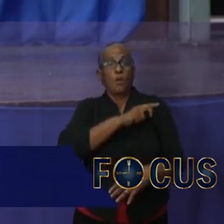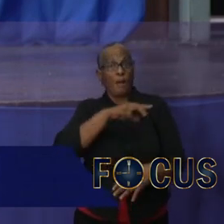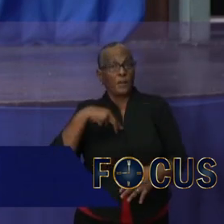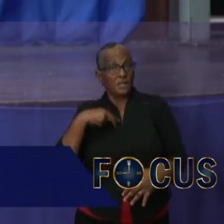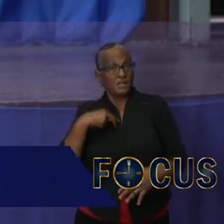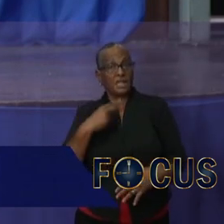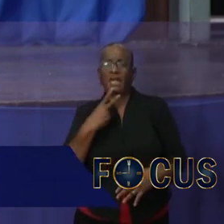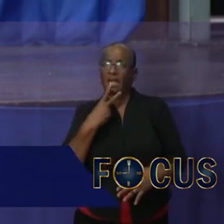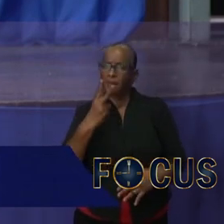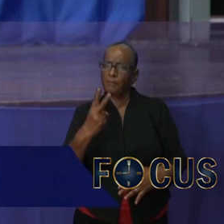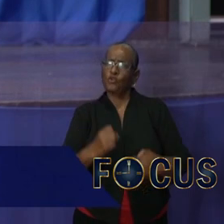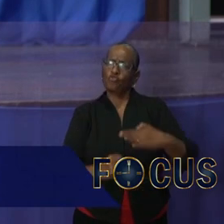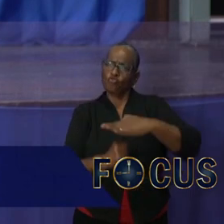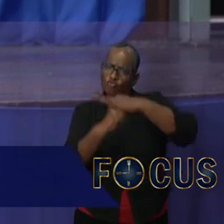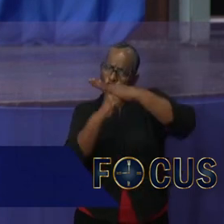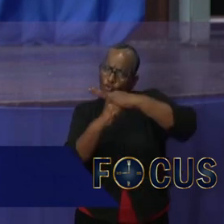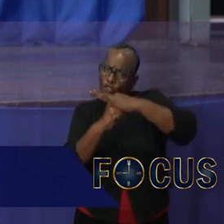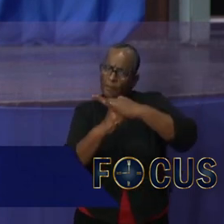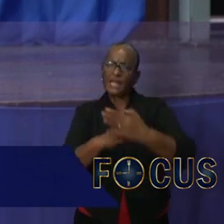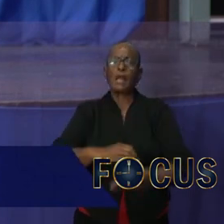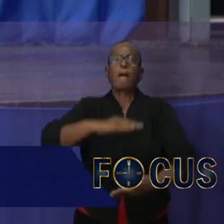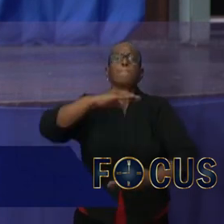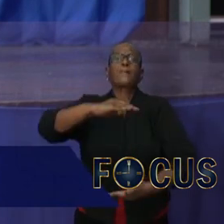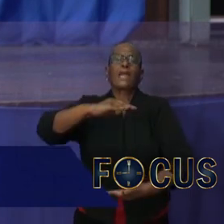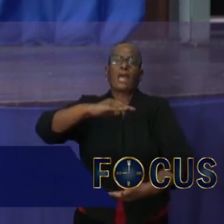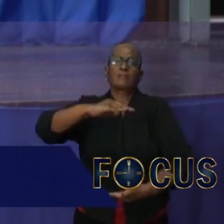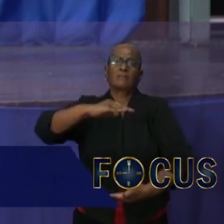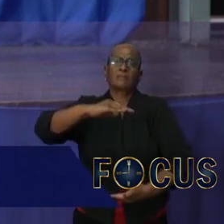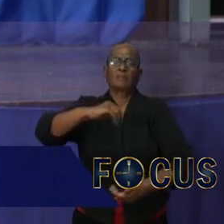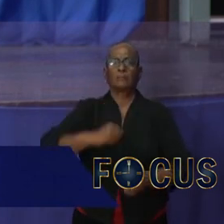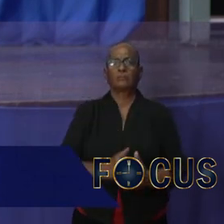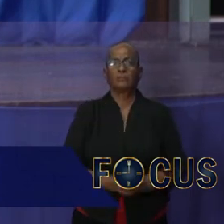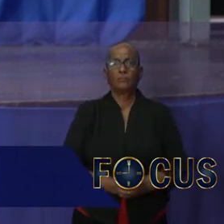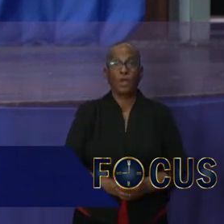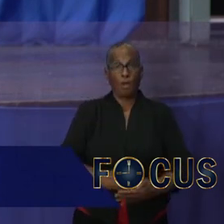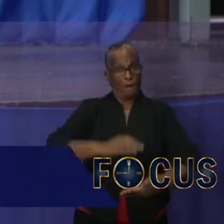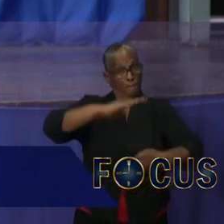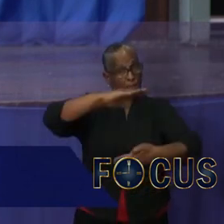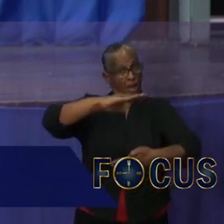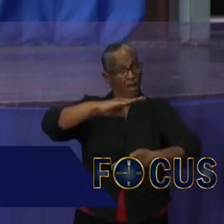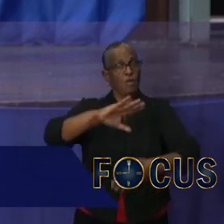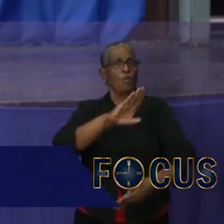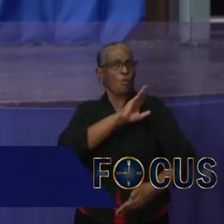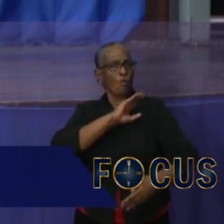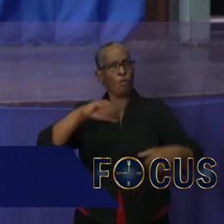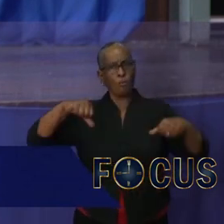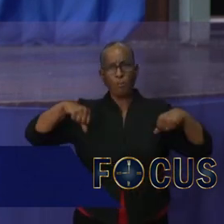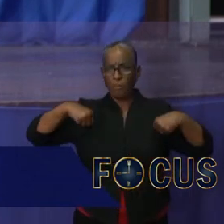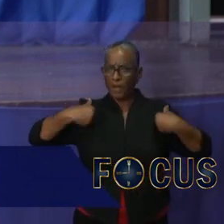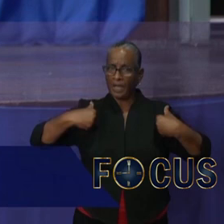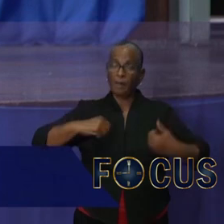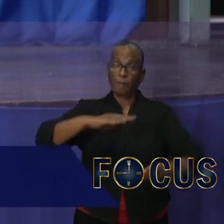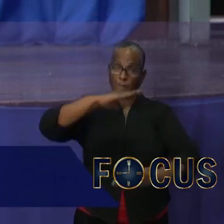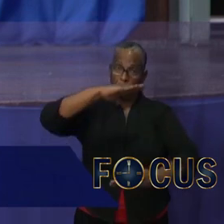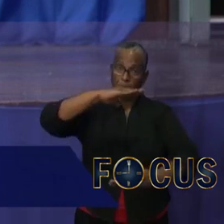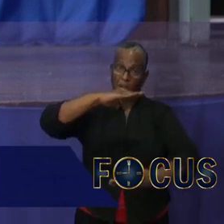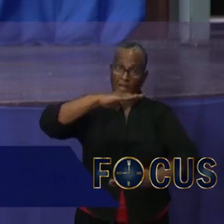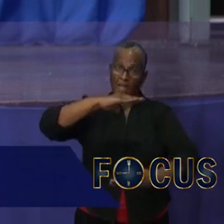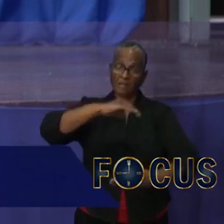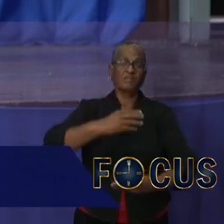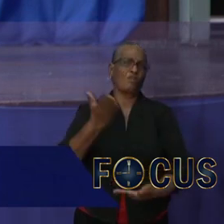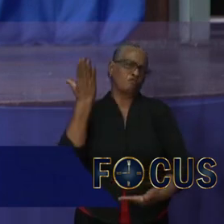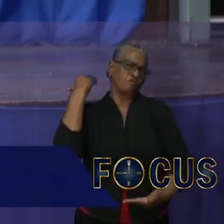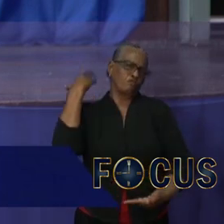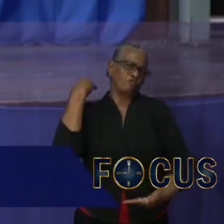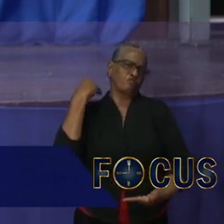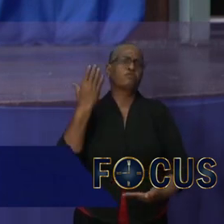steunen met COVID-pakketten. Pakketten, we zijn ook begonnen met het distribueren van pakketten een aantal maanden